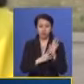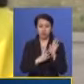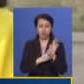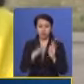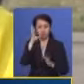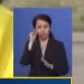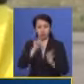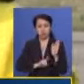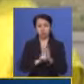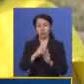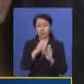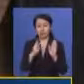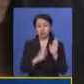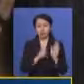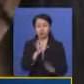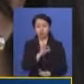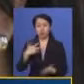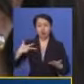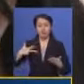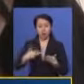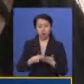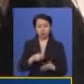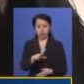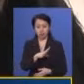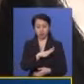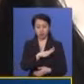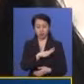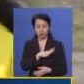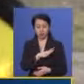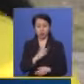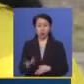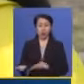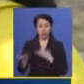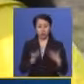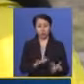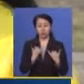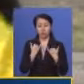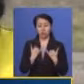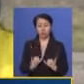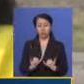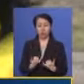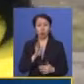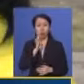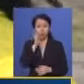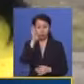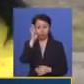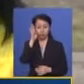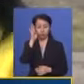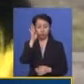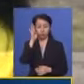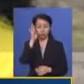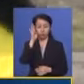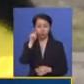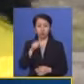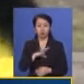21:00. С 17 уже вакцина была отгружена. Сегодня же утром